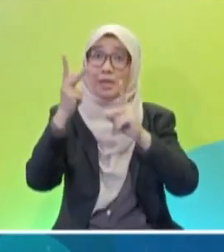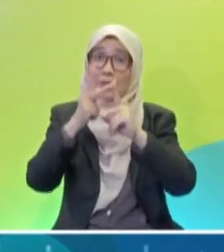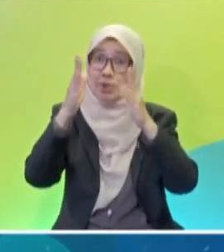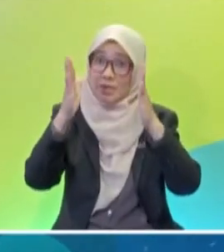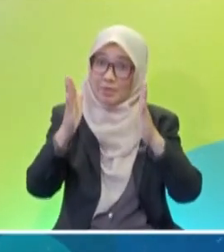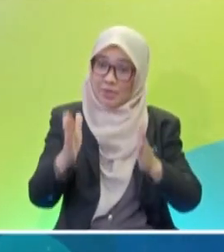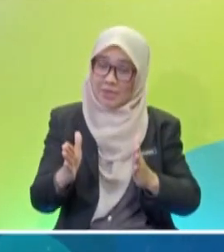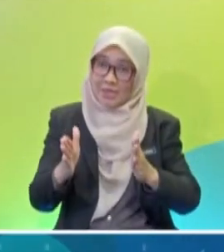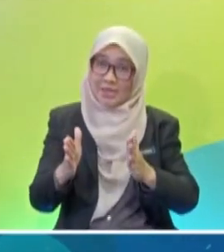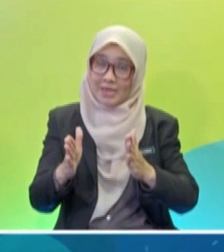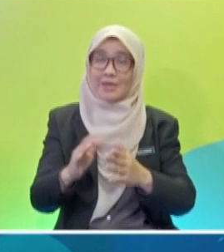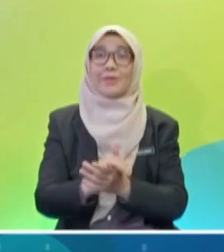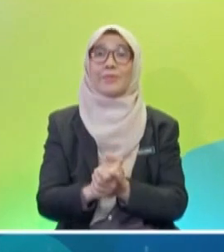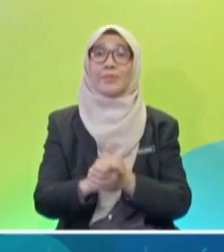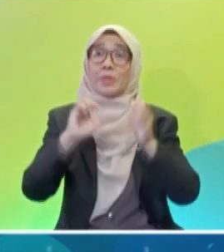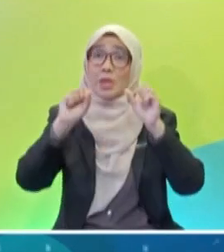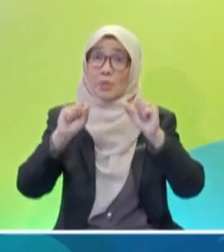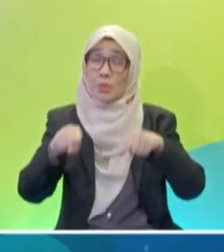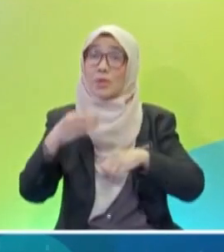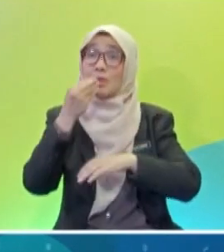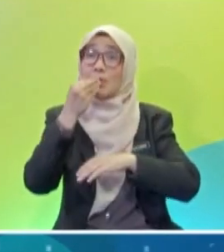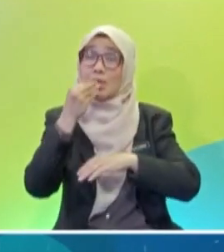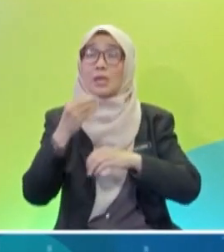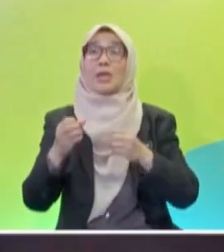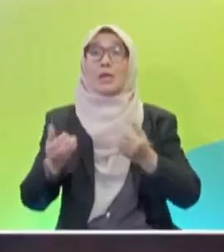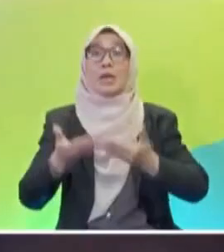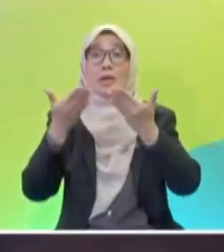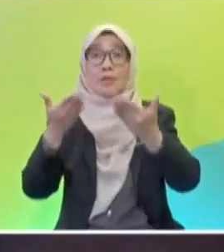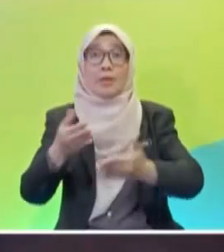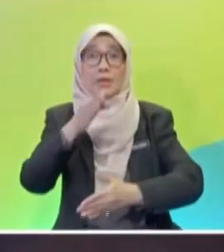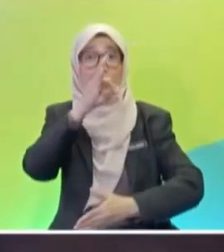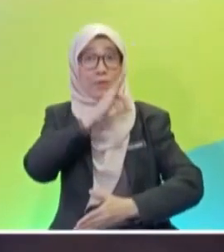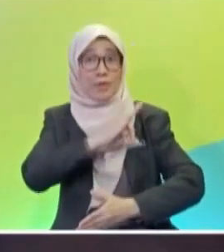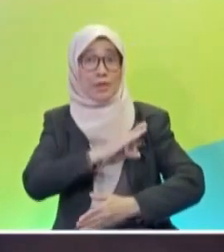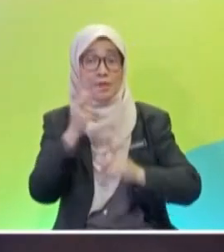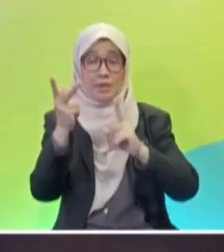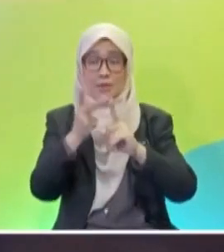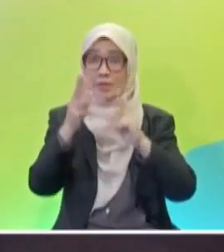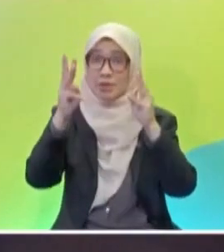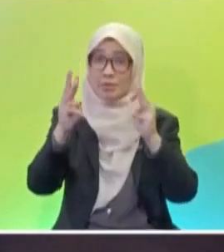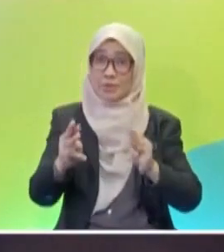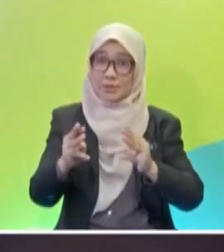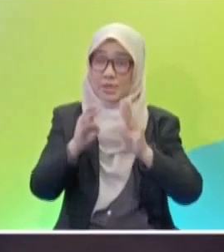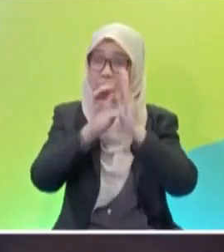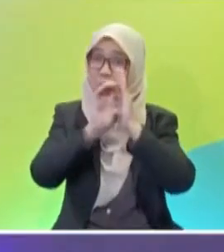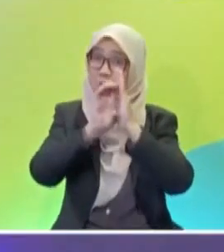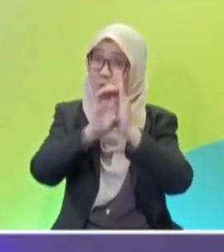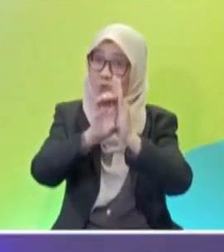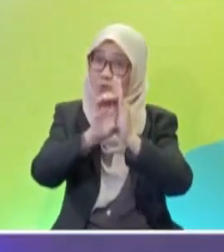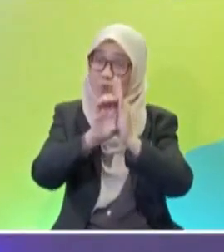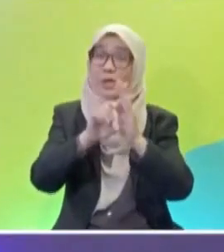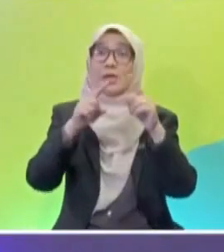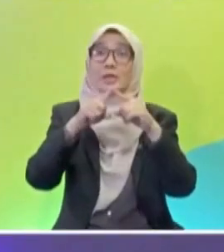dijadikan sumber makanan yang dapat memberi faedah kepada manusia jadi kita tidak pergi kepada contoh-contoh hewan tetapi